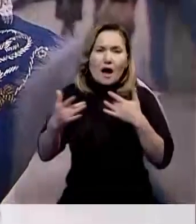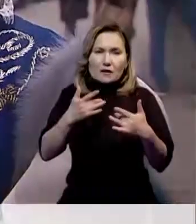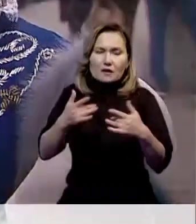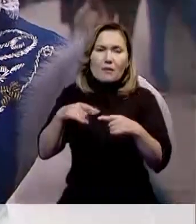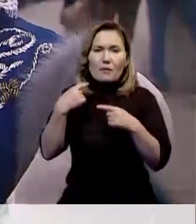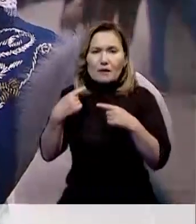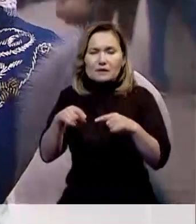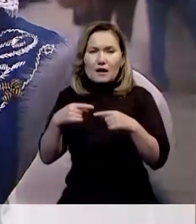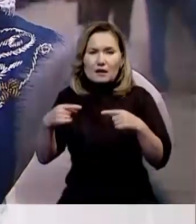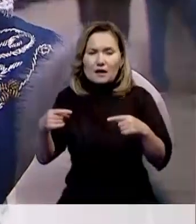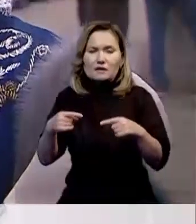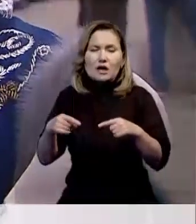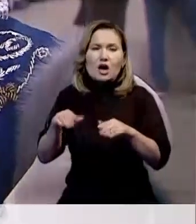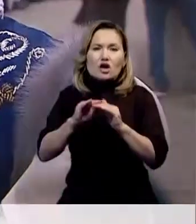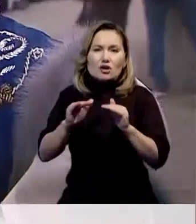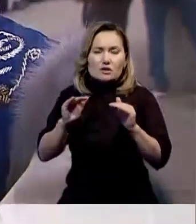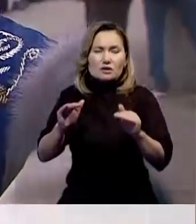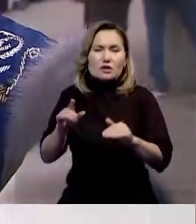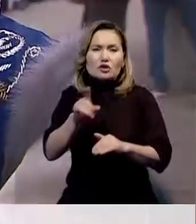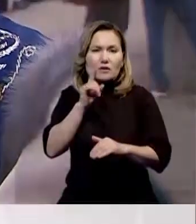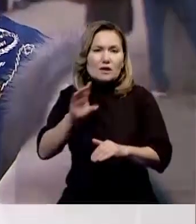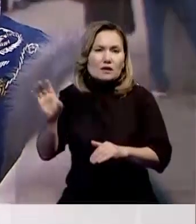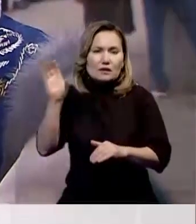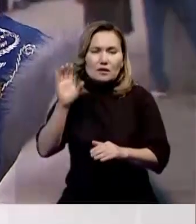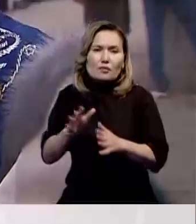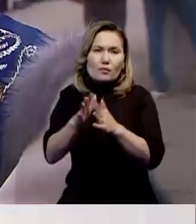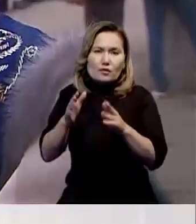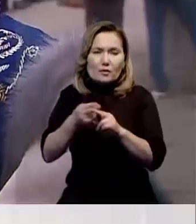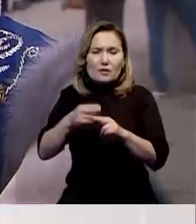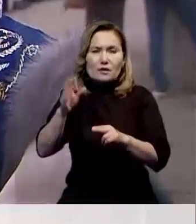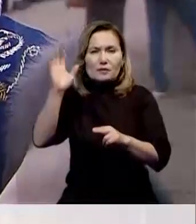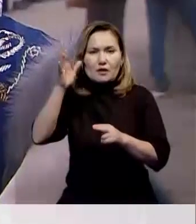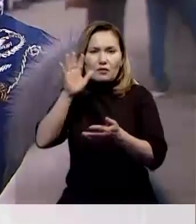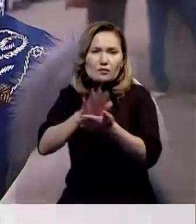болсын, басқасы болсын, TikTok бар сондайлармен қазір санасы уланып жатыр жастарымыздың.